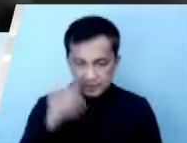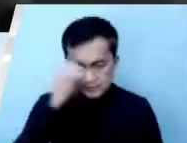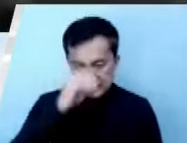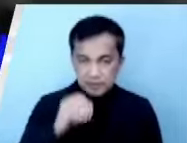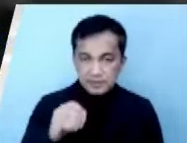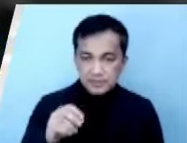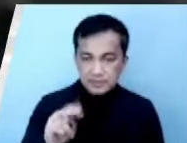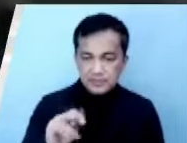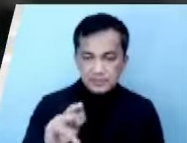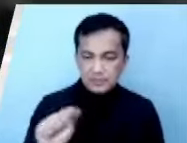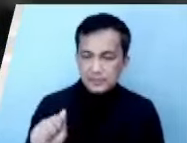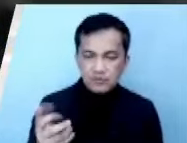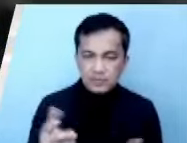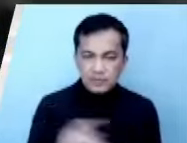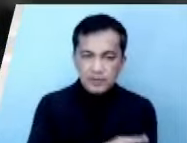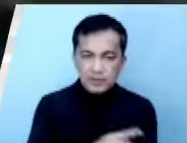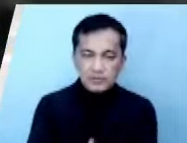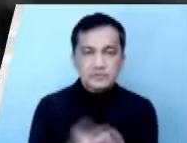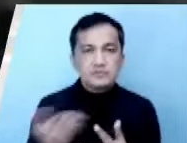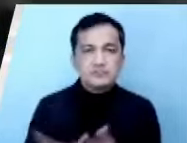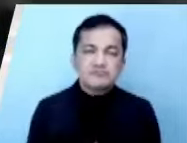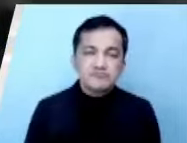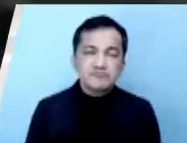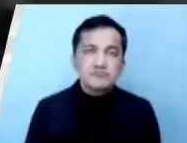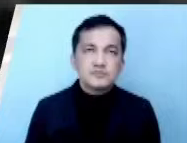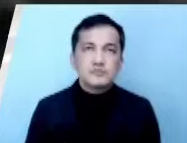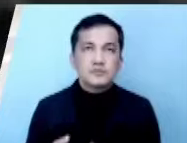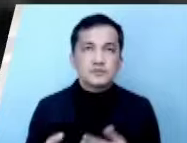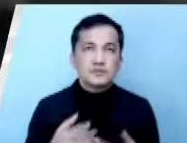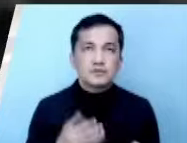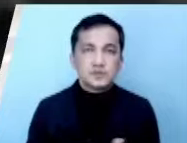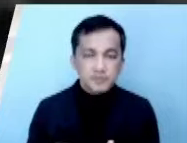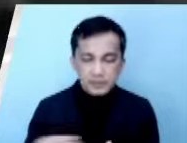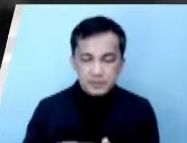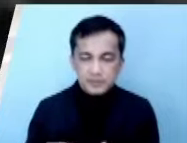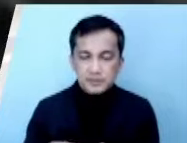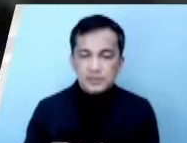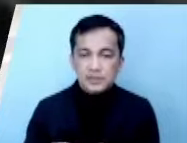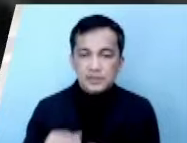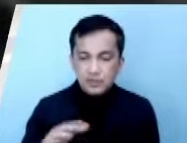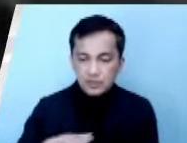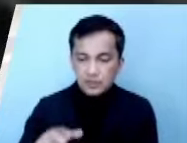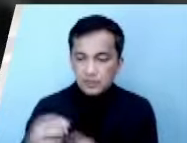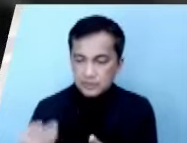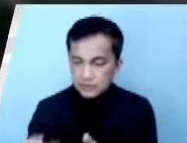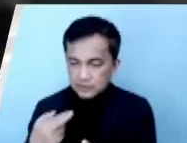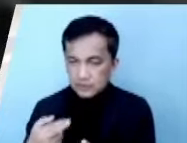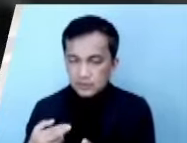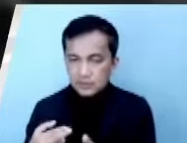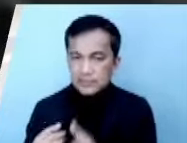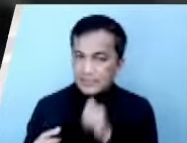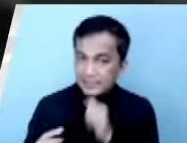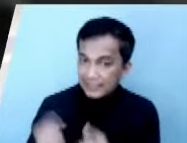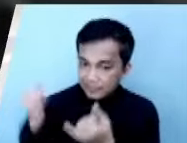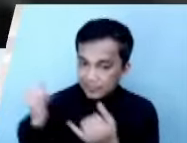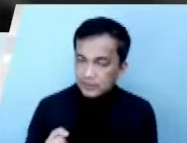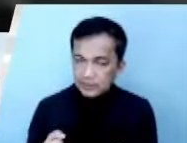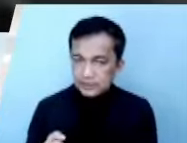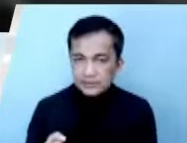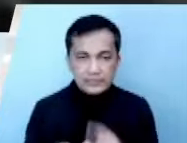power to intervene. Kahit siya bumili ng local rice, not imported ha, hindi niya pwedeng ibenta